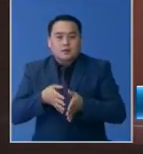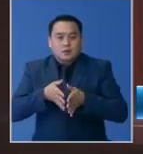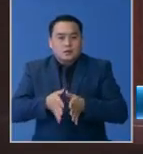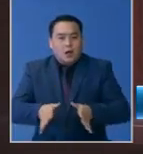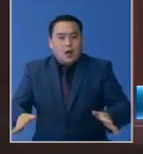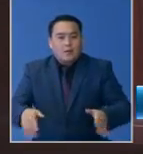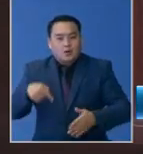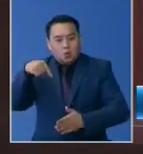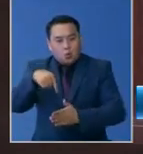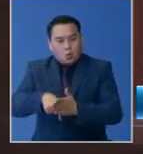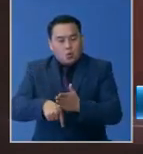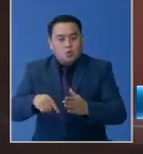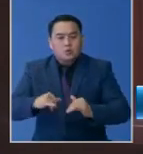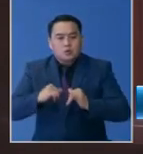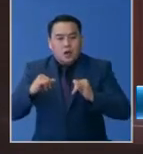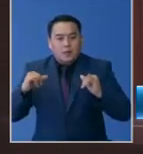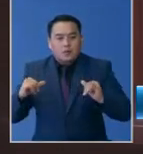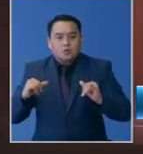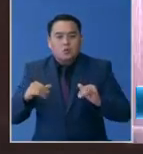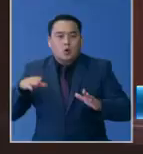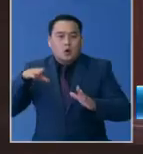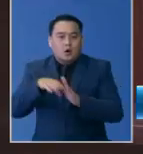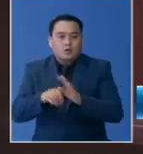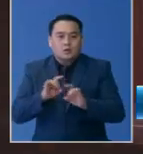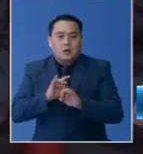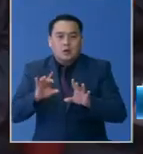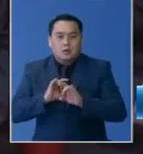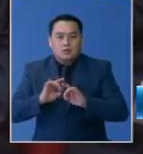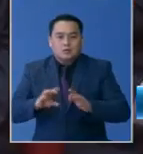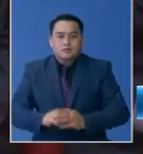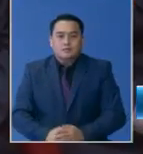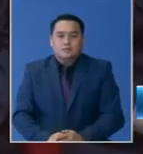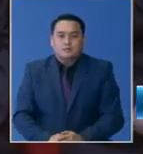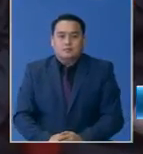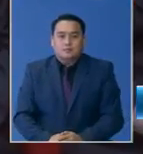тереңдетуге елеулі үлес қосып келе жатқан атап өтуіміз керек.